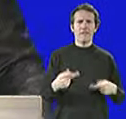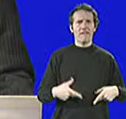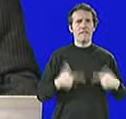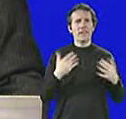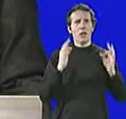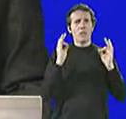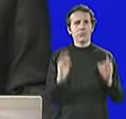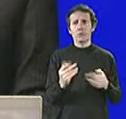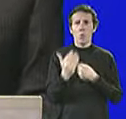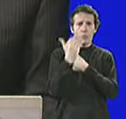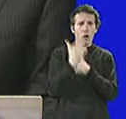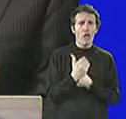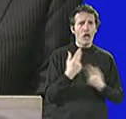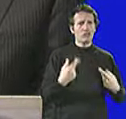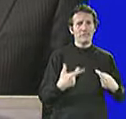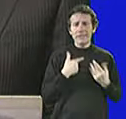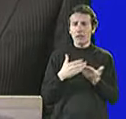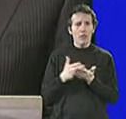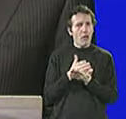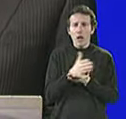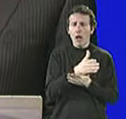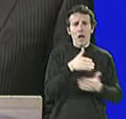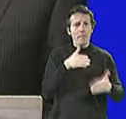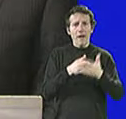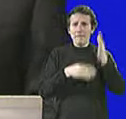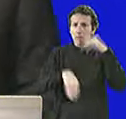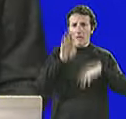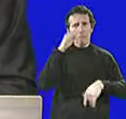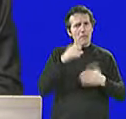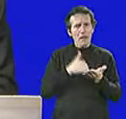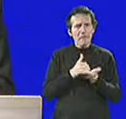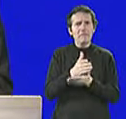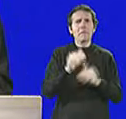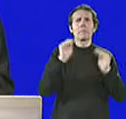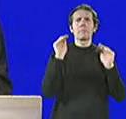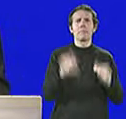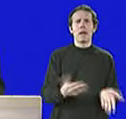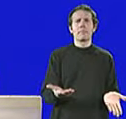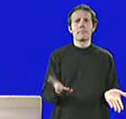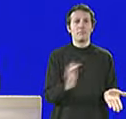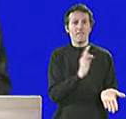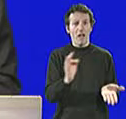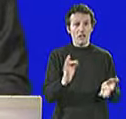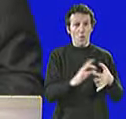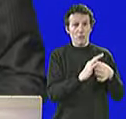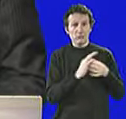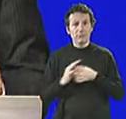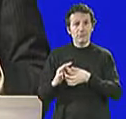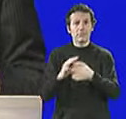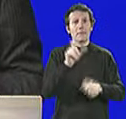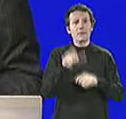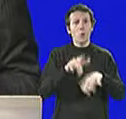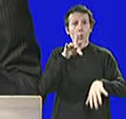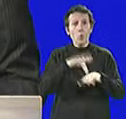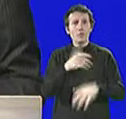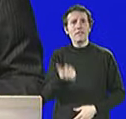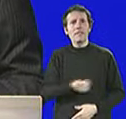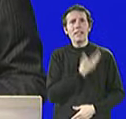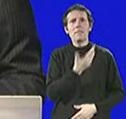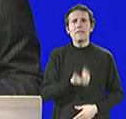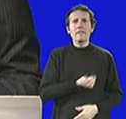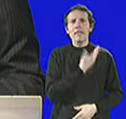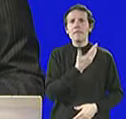des aléas de la vie grâce à son travail. Cette France, elle est solidaire de ceux qui ont été victimes des accidents de la